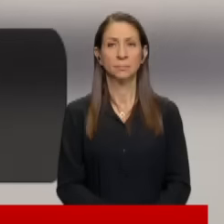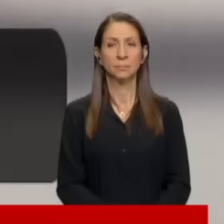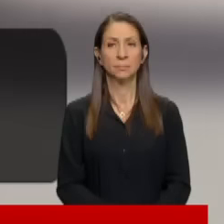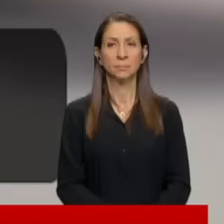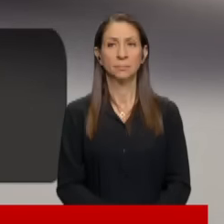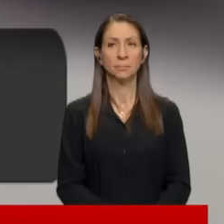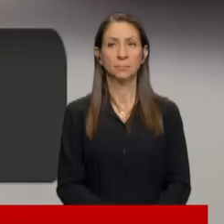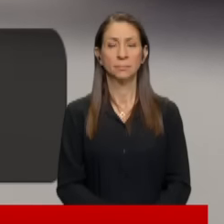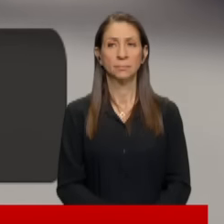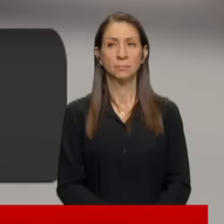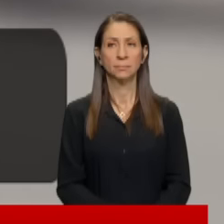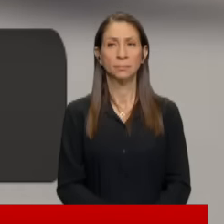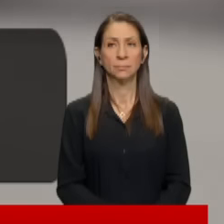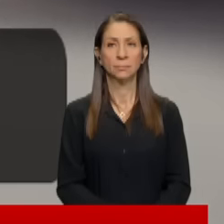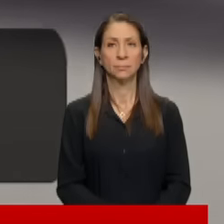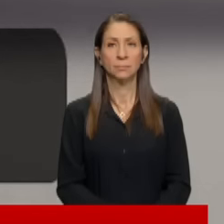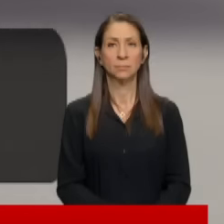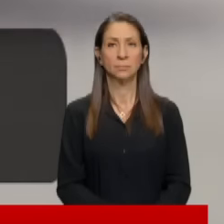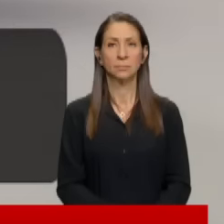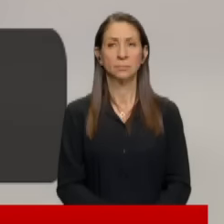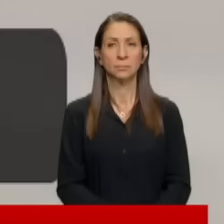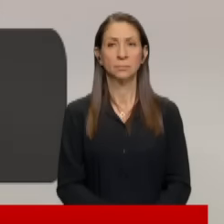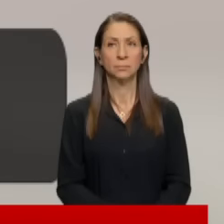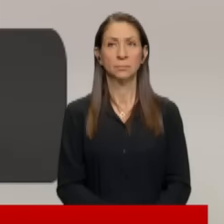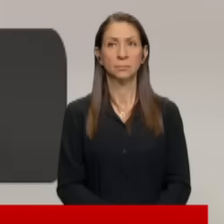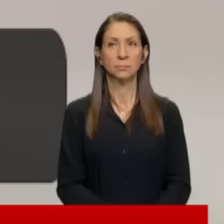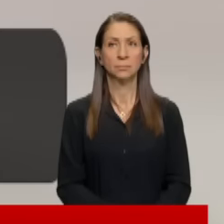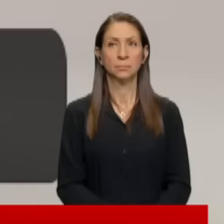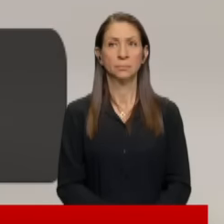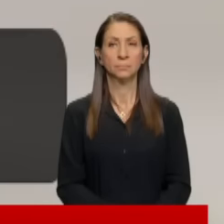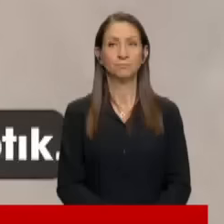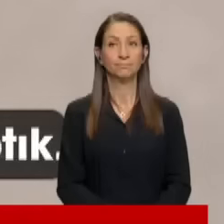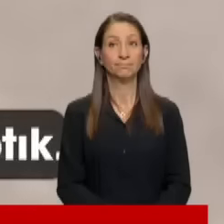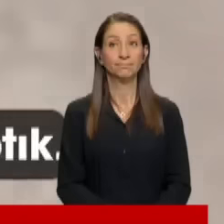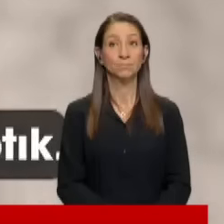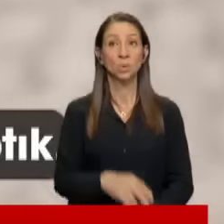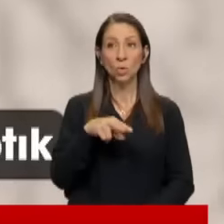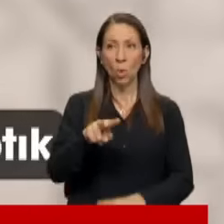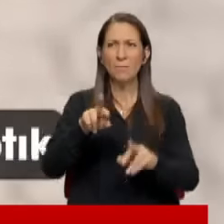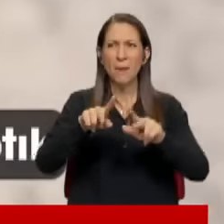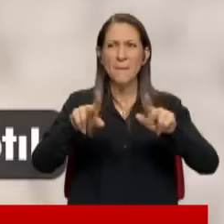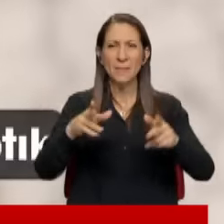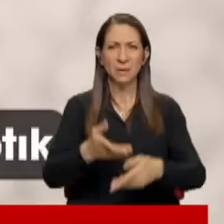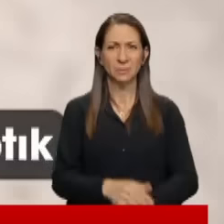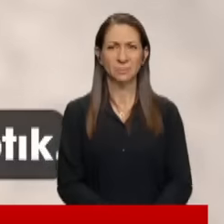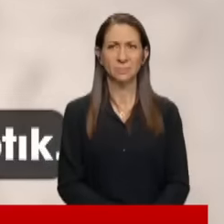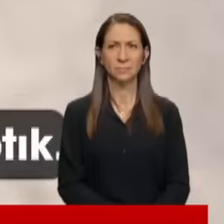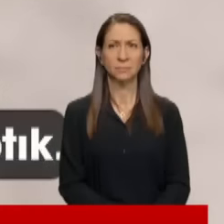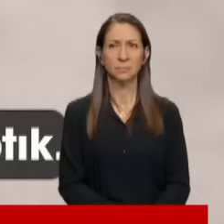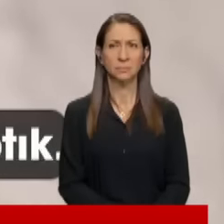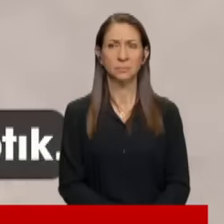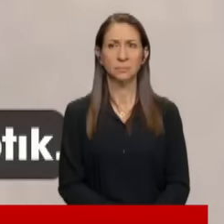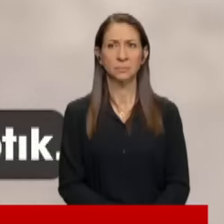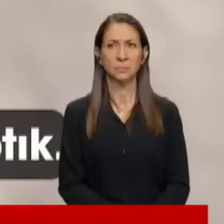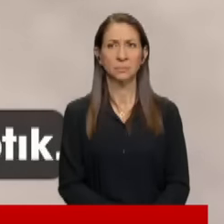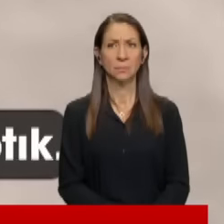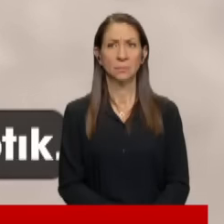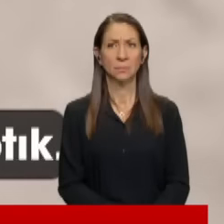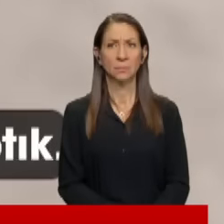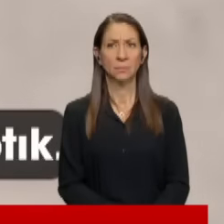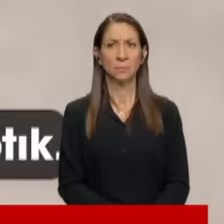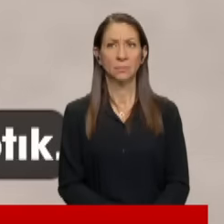de seçildim, belediye de seçildi. Müdürü nerede buranın? Nerede müdürü? Yol böyle, kenarları böyle. Şuradan